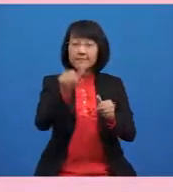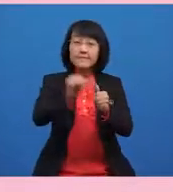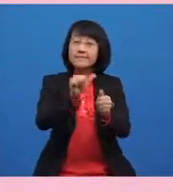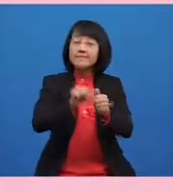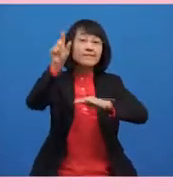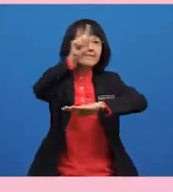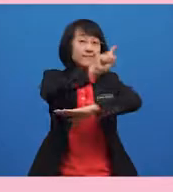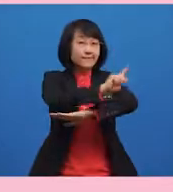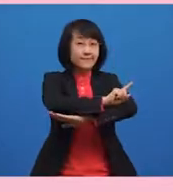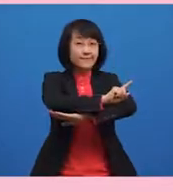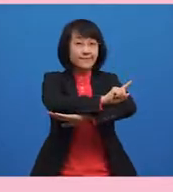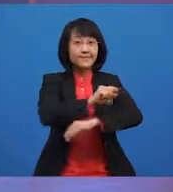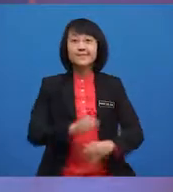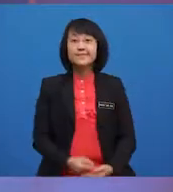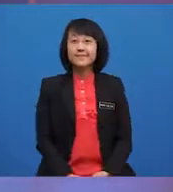situasi harian.